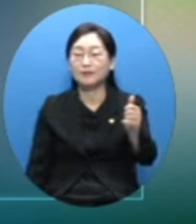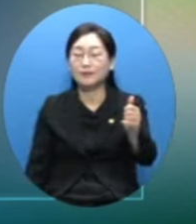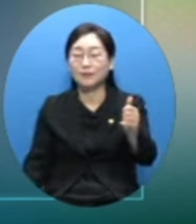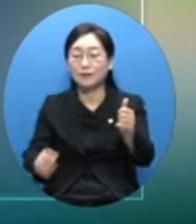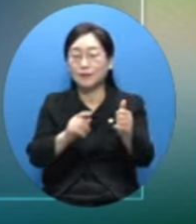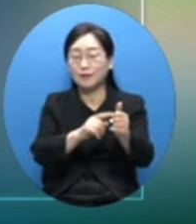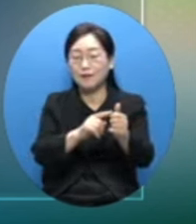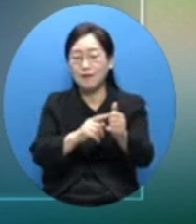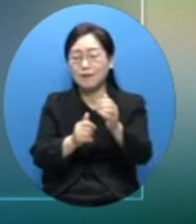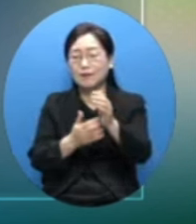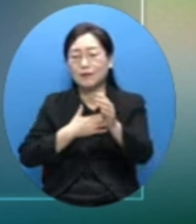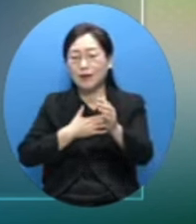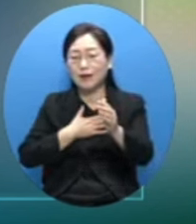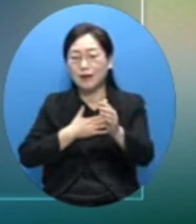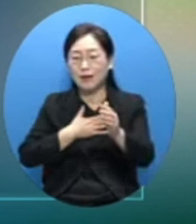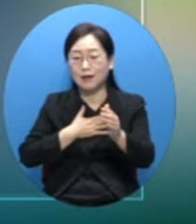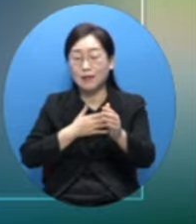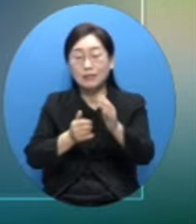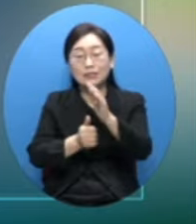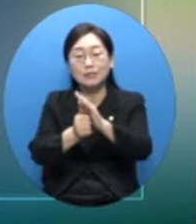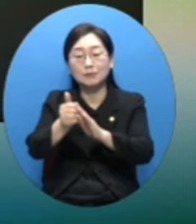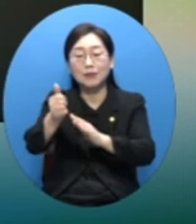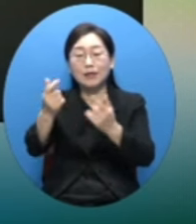나는 희망이다 라고 하는 책을 썼는데요,